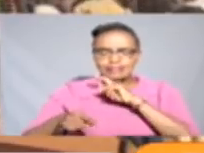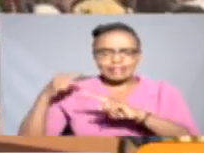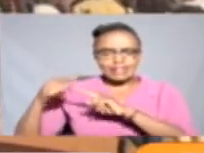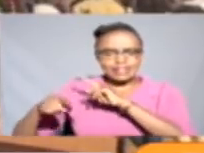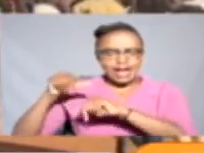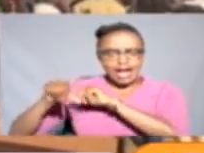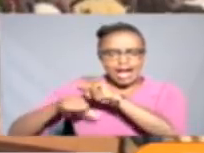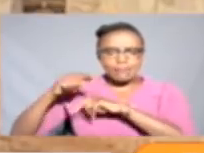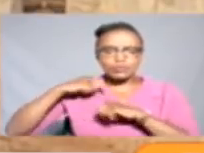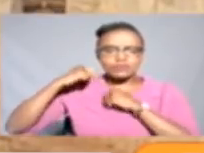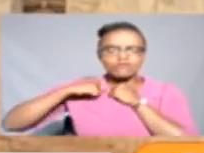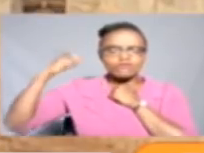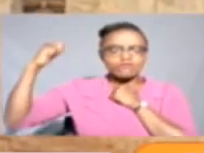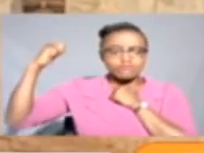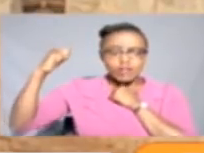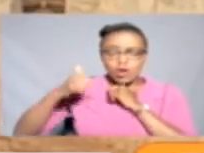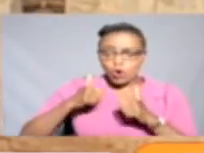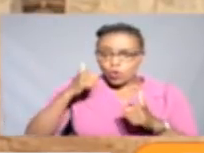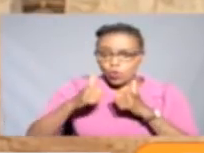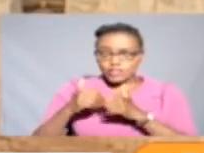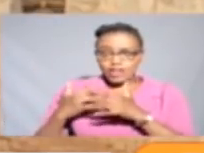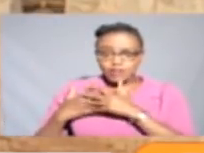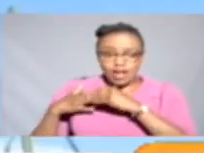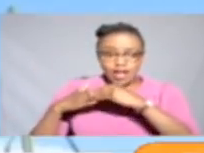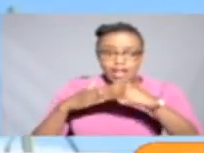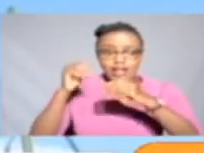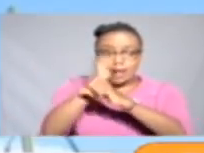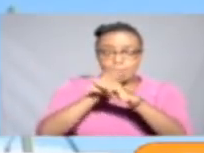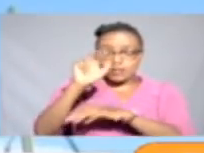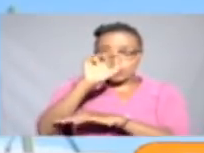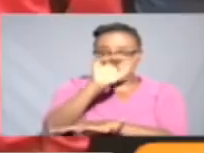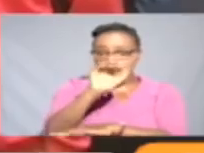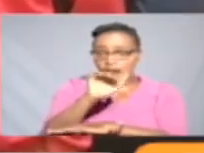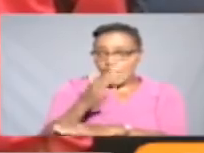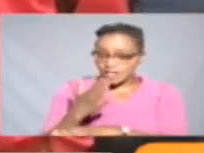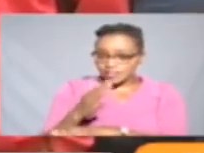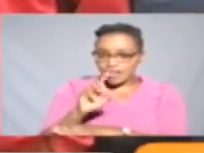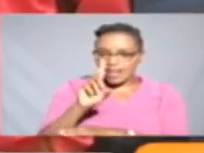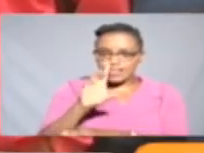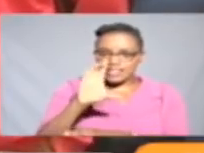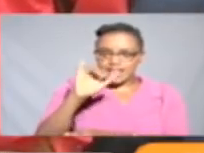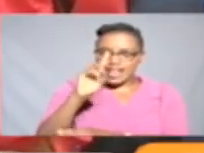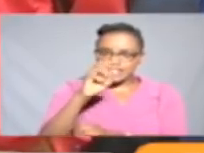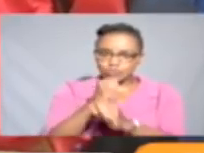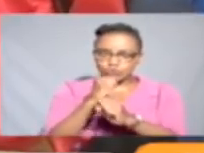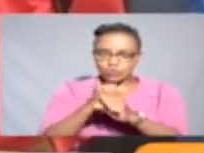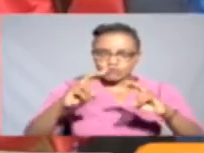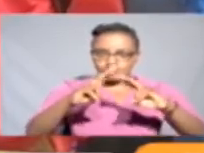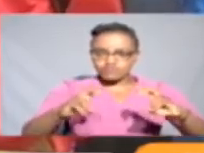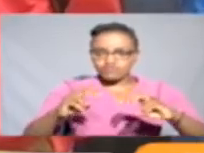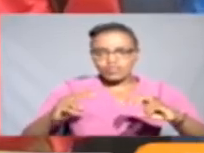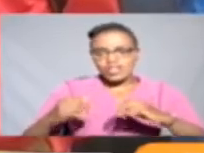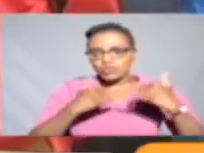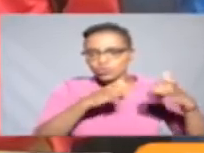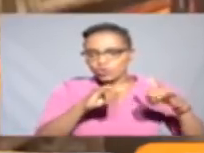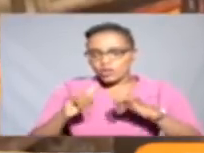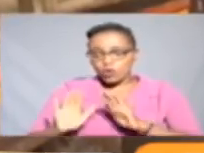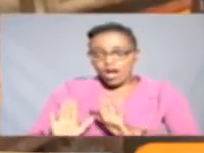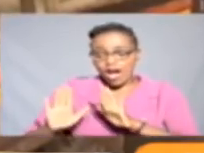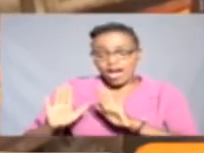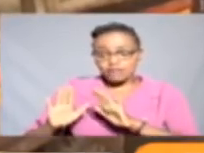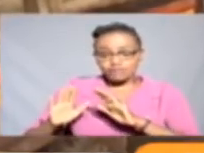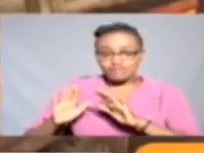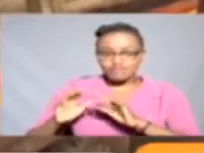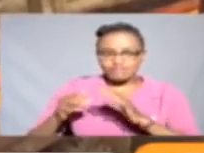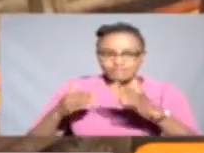kuhusu kujitoa uhai ambavyo vimepelekea Rais Uhuru Kenyatta kuagiza makachero kufanya uchunguzi na kuzuia maafa hayo.